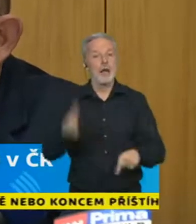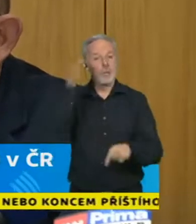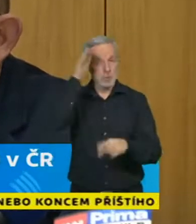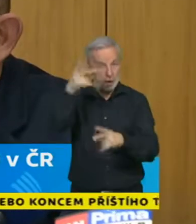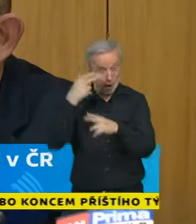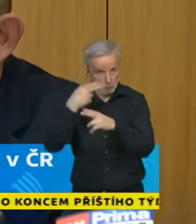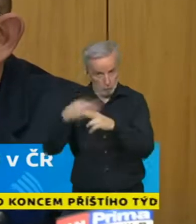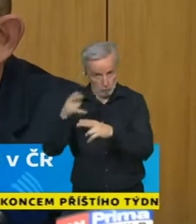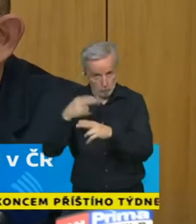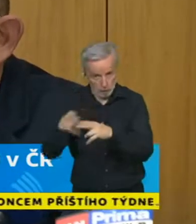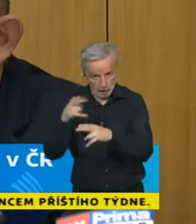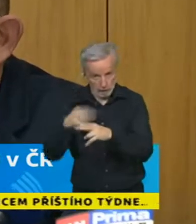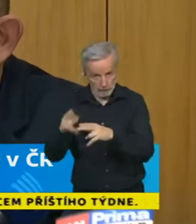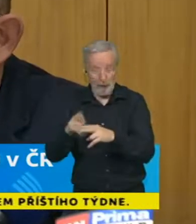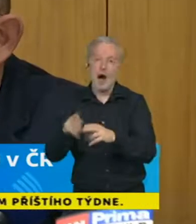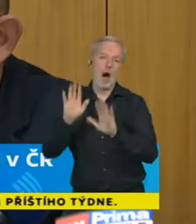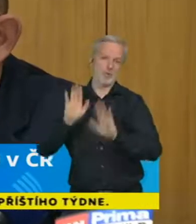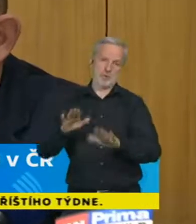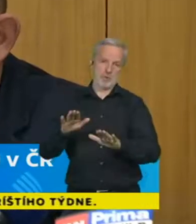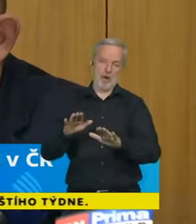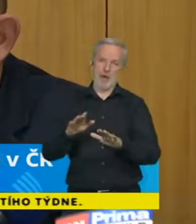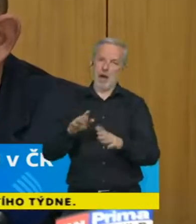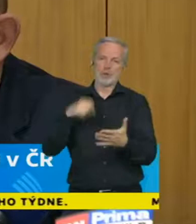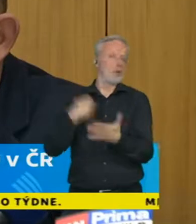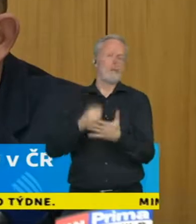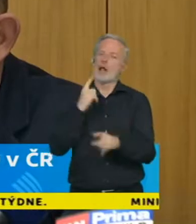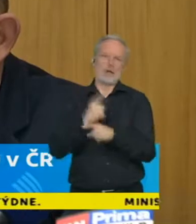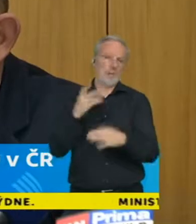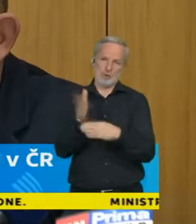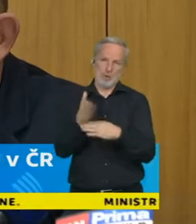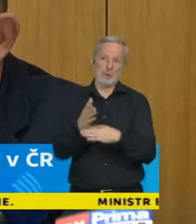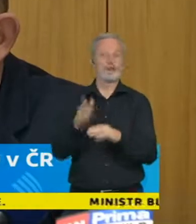která tam nebude jenom teď na prosinec, která tam zůstane.